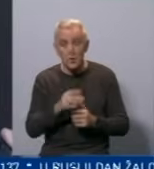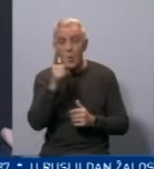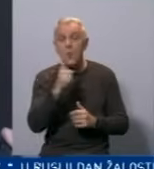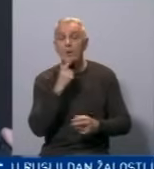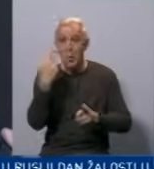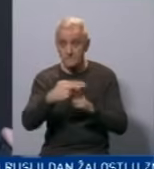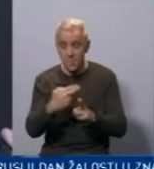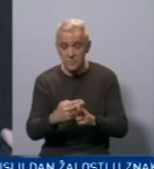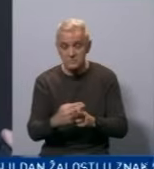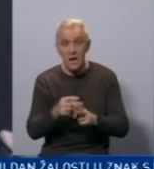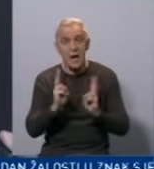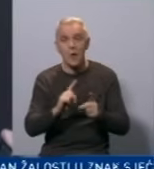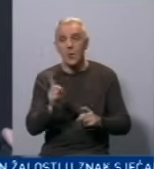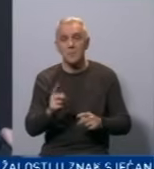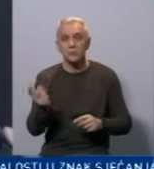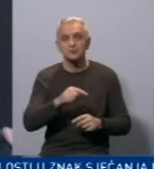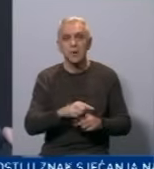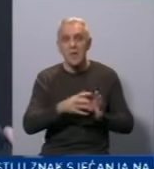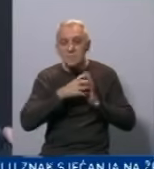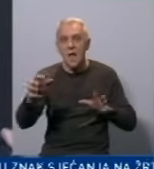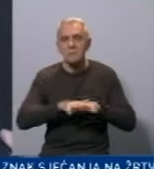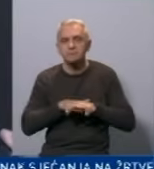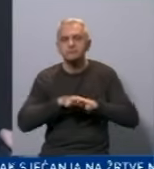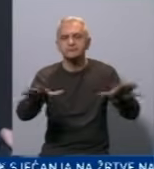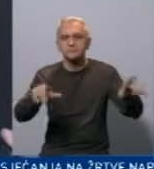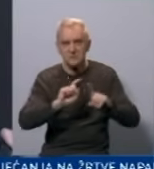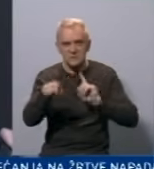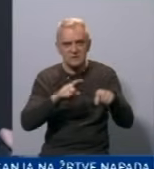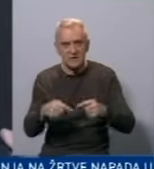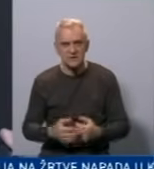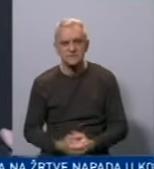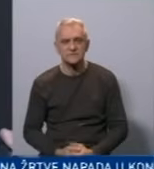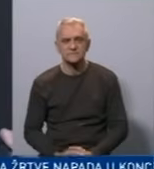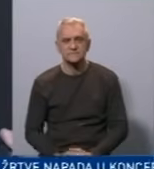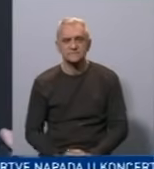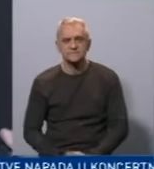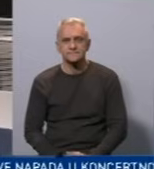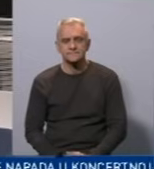su oboljeli, kako ne bi došlo do daljeg širenja, odnosno transmisije bolesti.